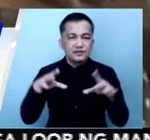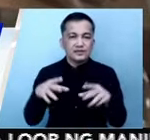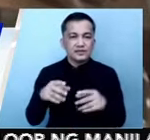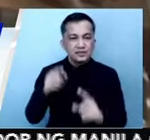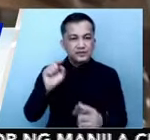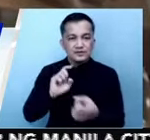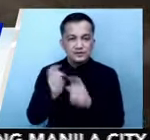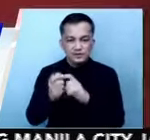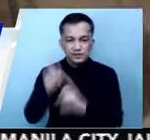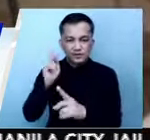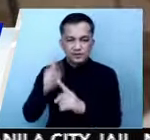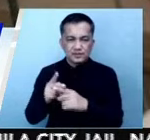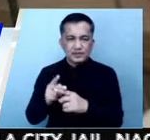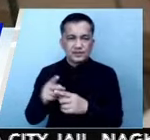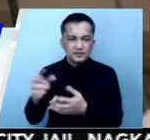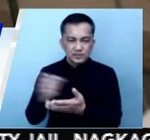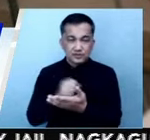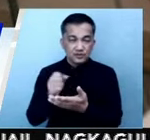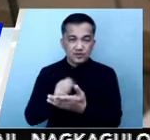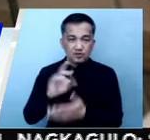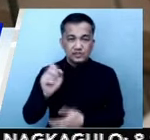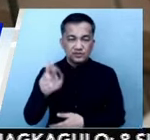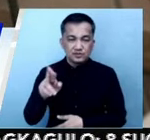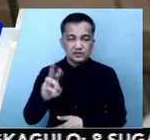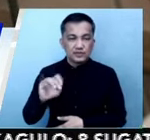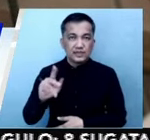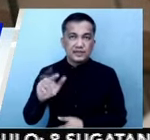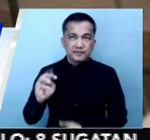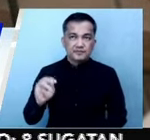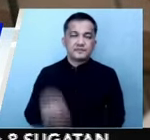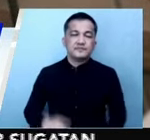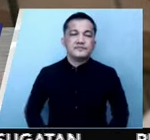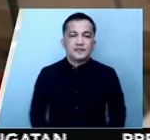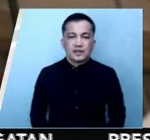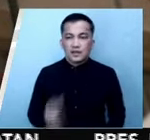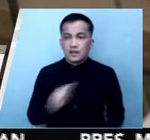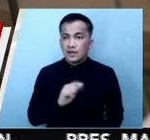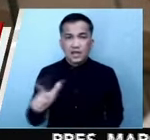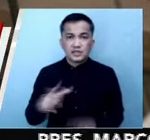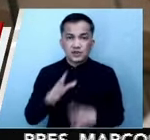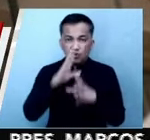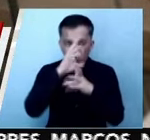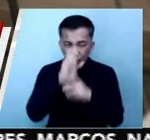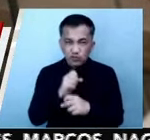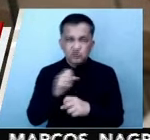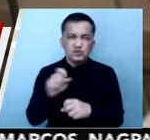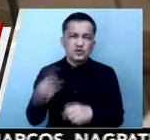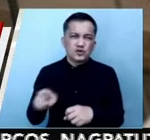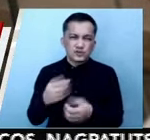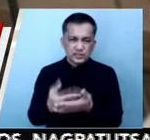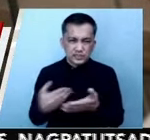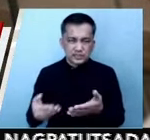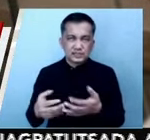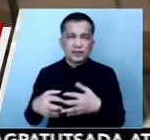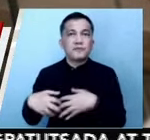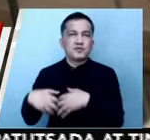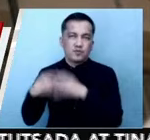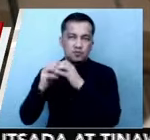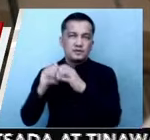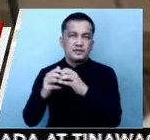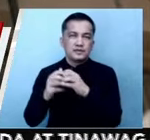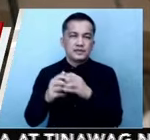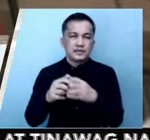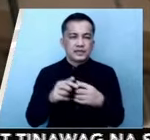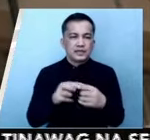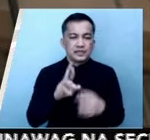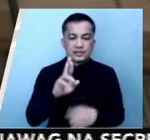si William Ragindin. Basta lahat ng lumang gamit sa amin is ginagawa namin ng buhay. Nire-repurpose namin